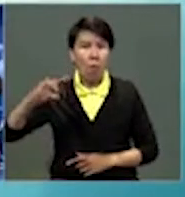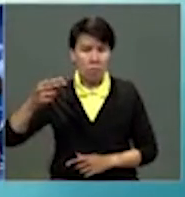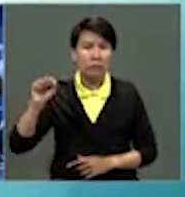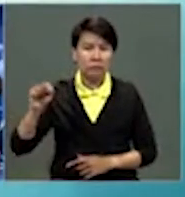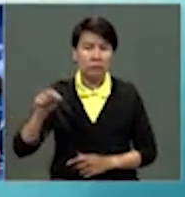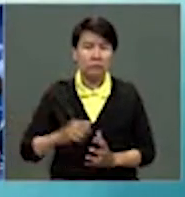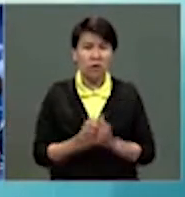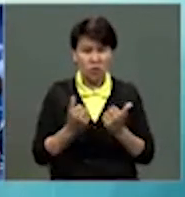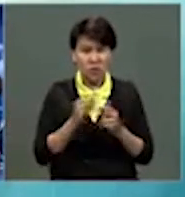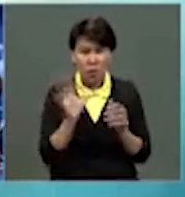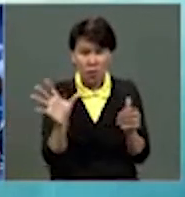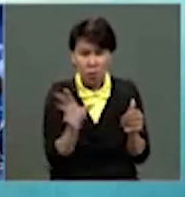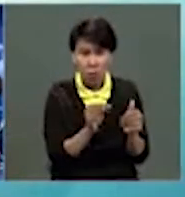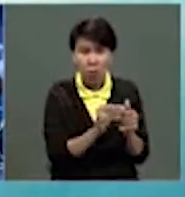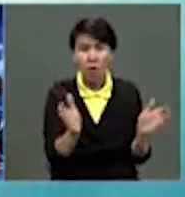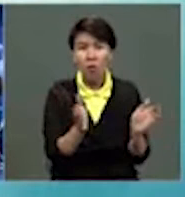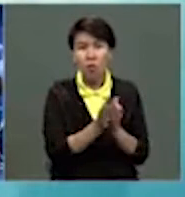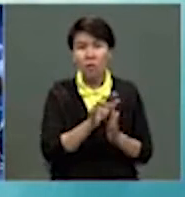วันเนี่ยนะครับทำให้ตัวเลขรวมของเขาอยู่ที่3